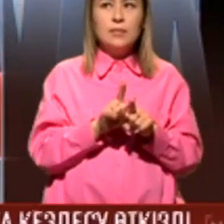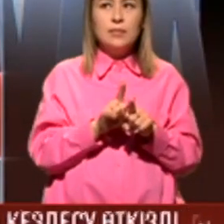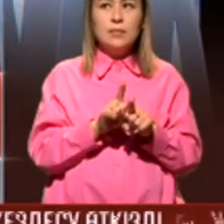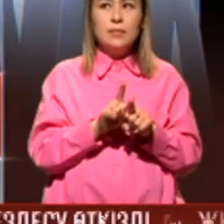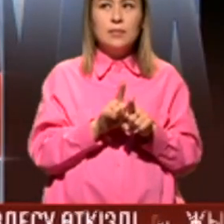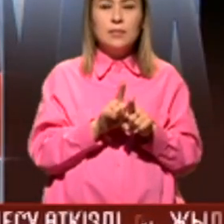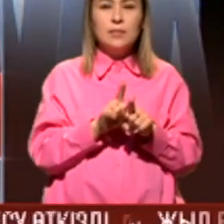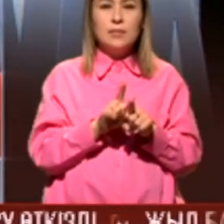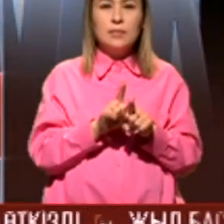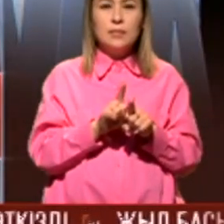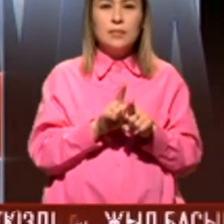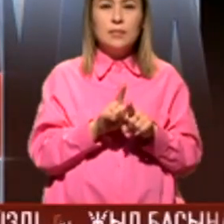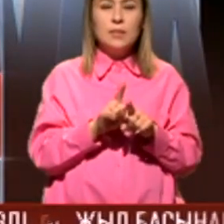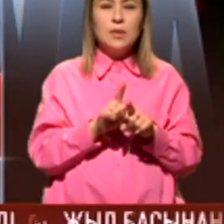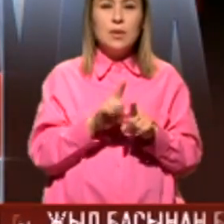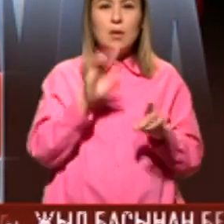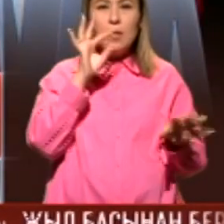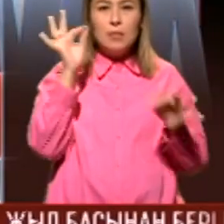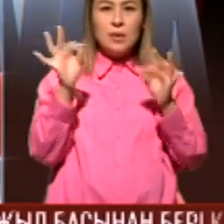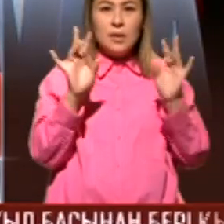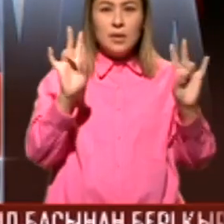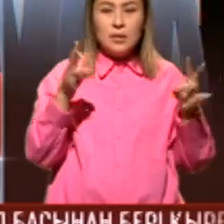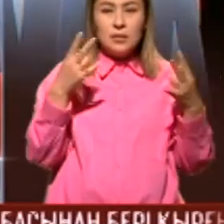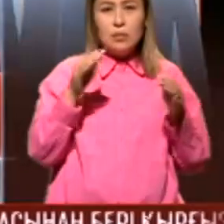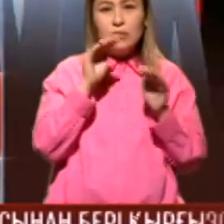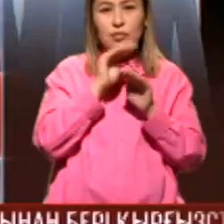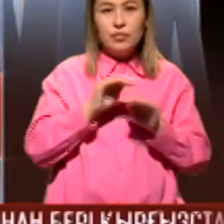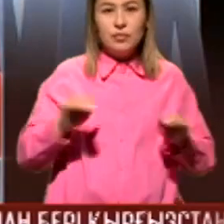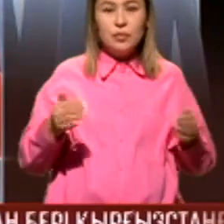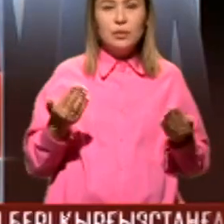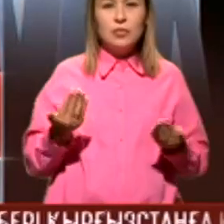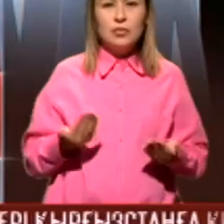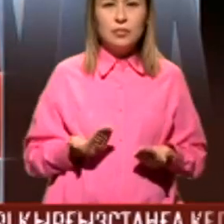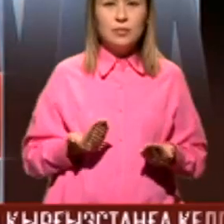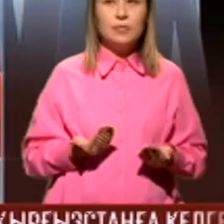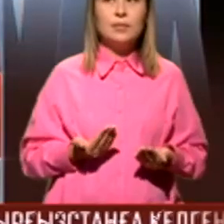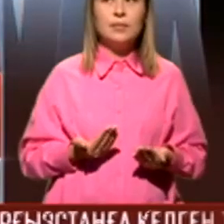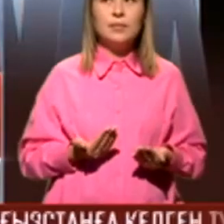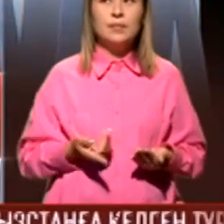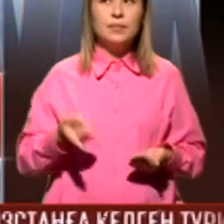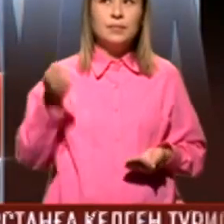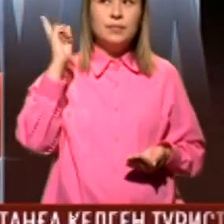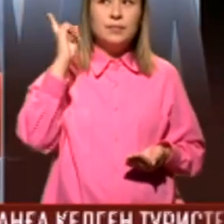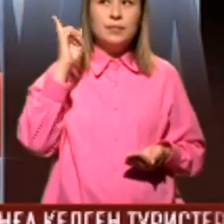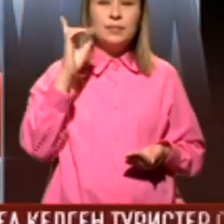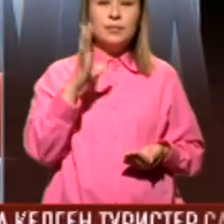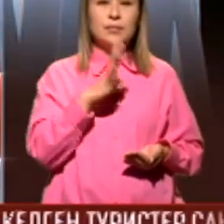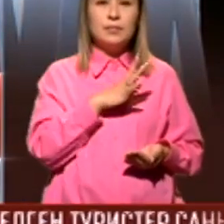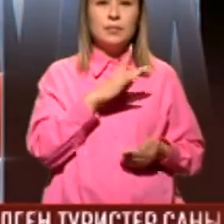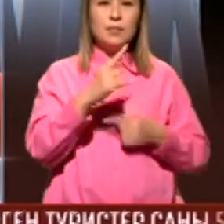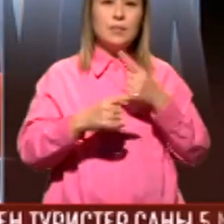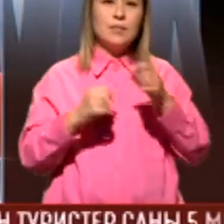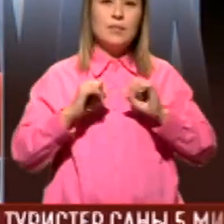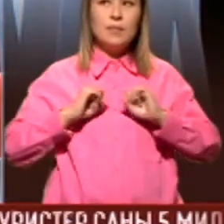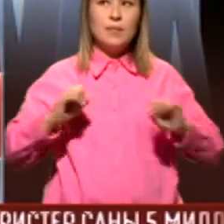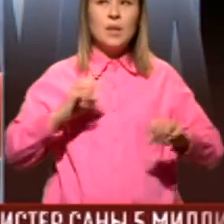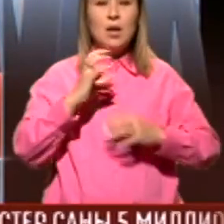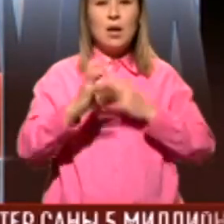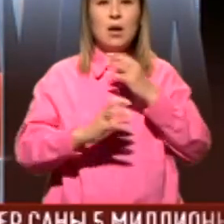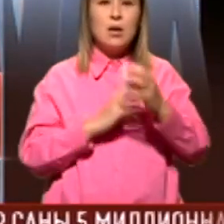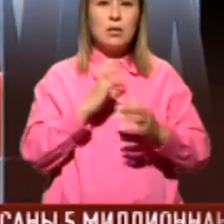шығар. Ойнатпай-ақ қояйық, оны ешкім білмей-ақ та қойсын, көрмей-ақ та қойсын. Кезінде батыр Бахадур бабаларымыз әлемді